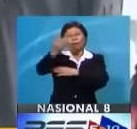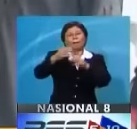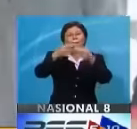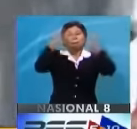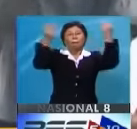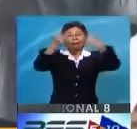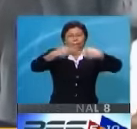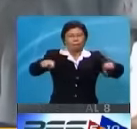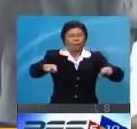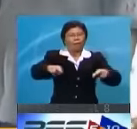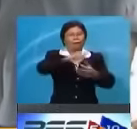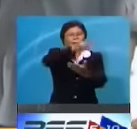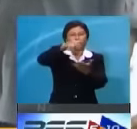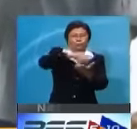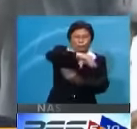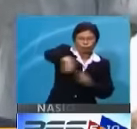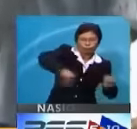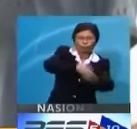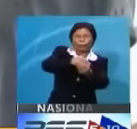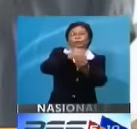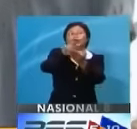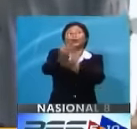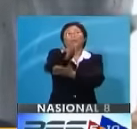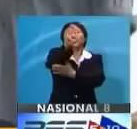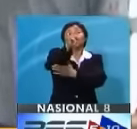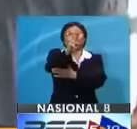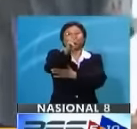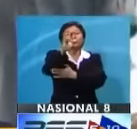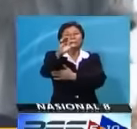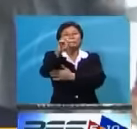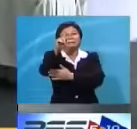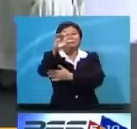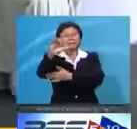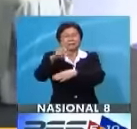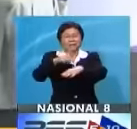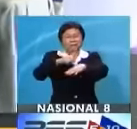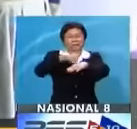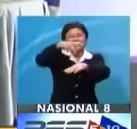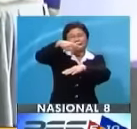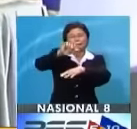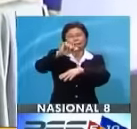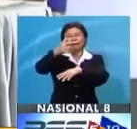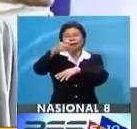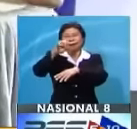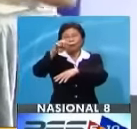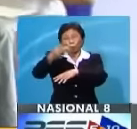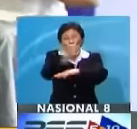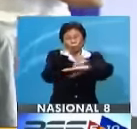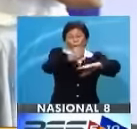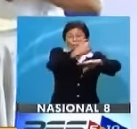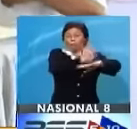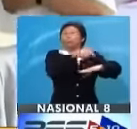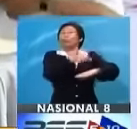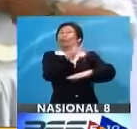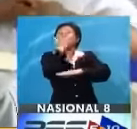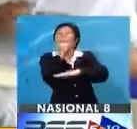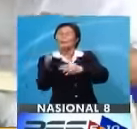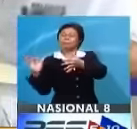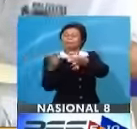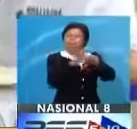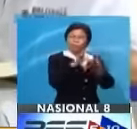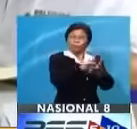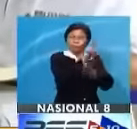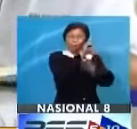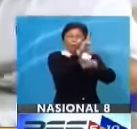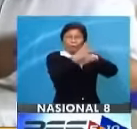pelancaran Pusat Transformasi Komuniti University UCTC di Paguh. Perubahan UCTC Paguh melibatkan jalinan kerjasama